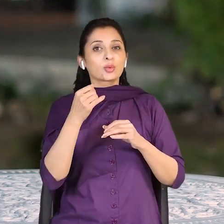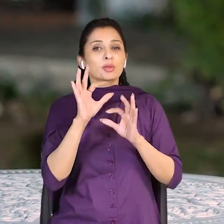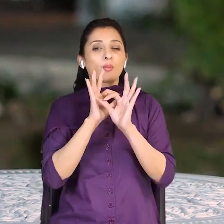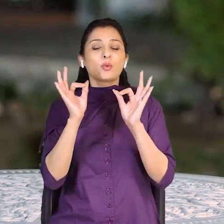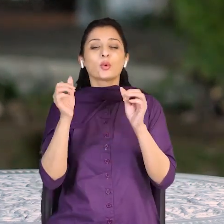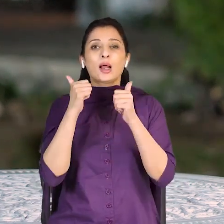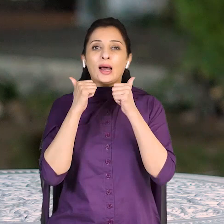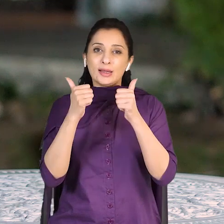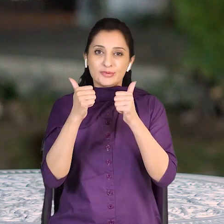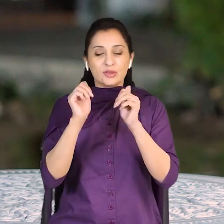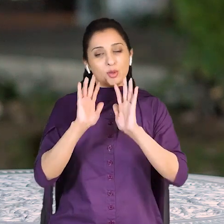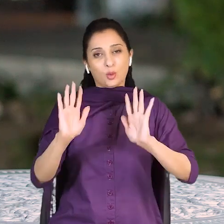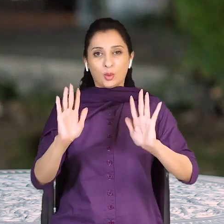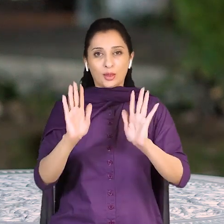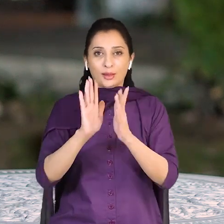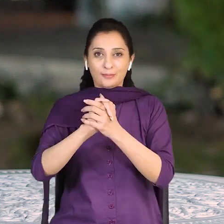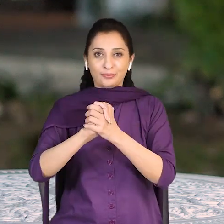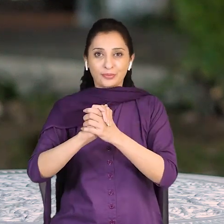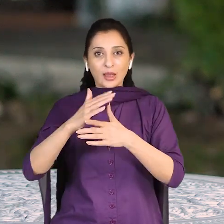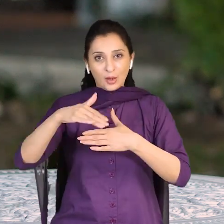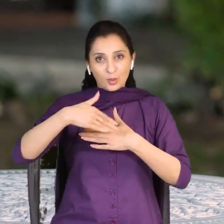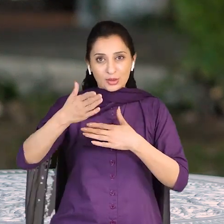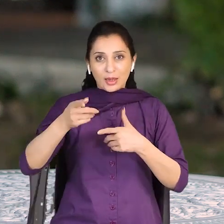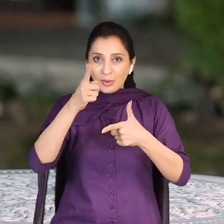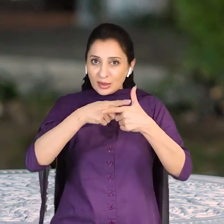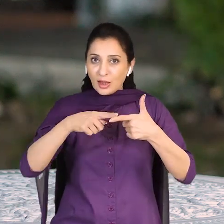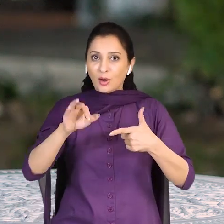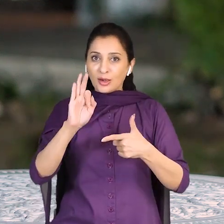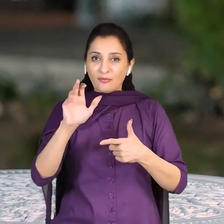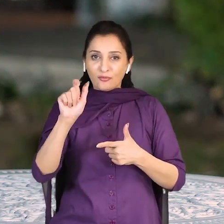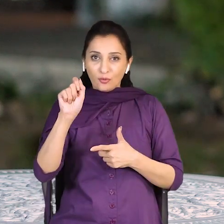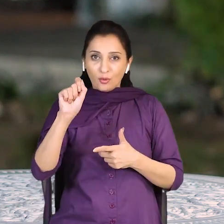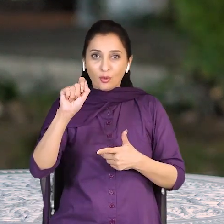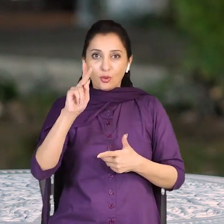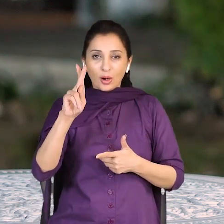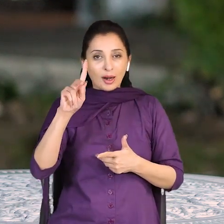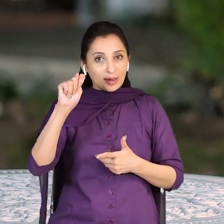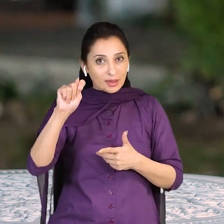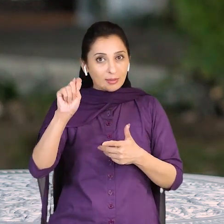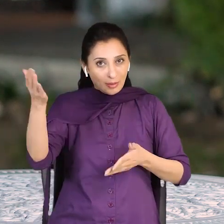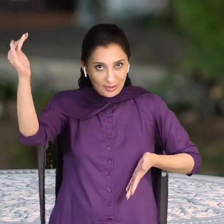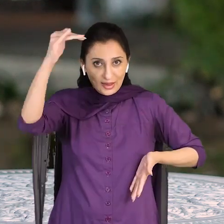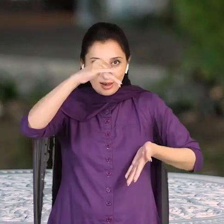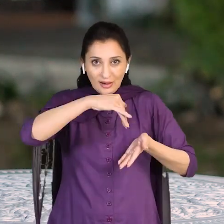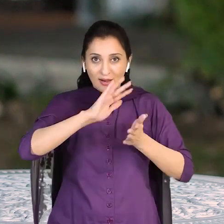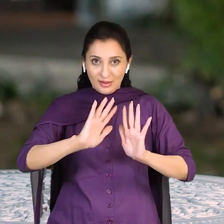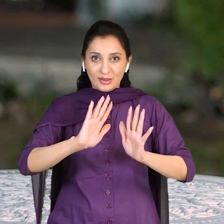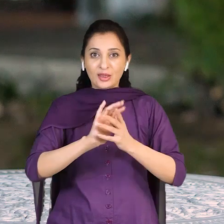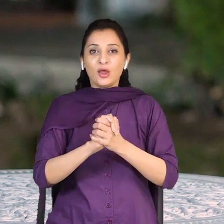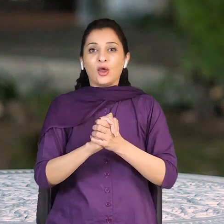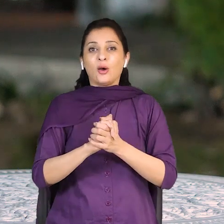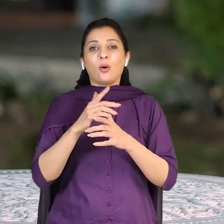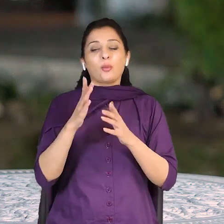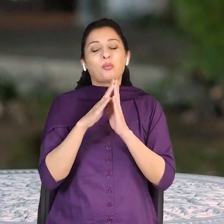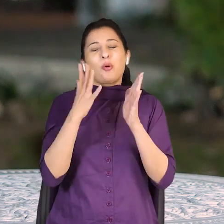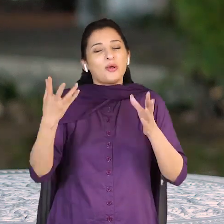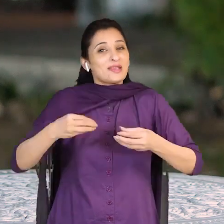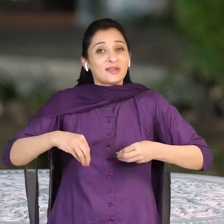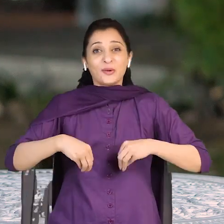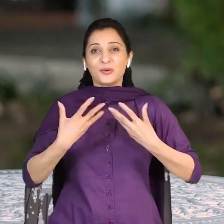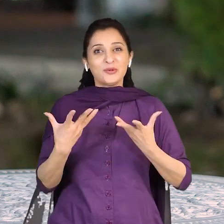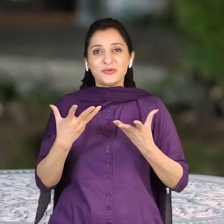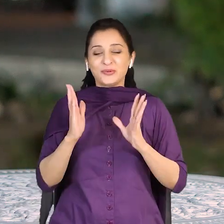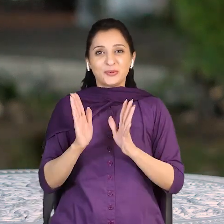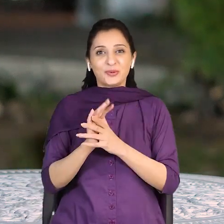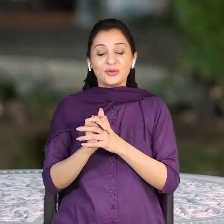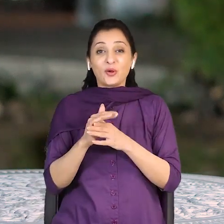उनको शाही हमाम लेकर आएंगे। बट वी आर वेरी प्राउड एंड कि ये टूर बहुत अच्छे से हो